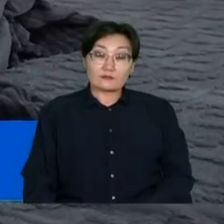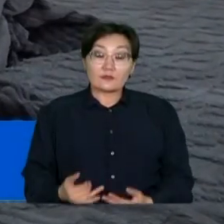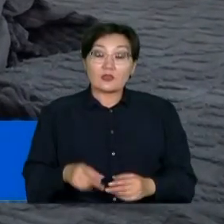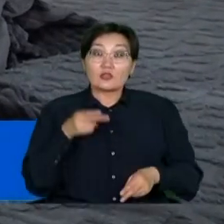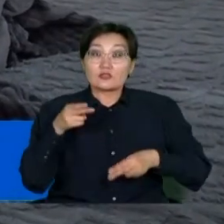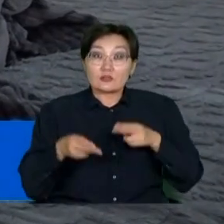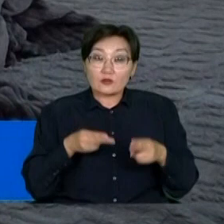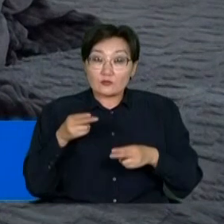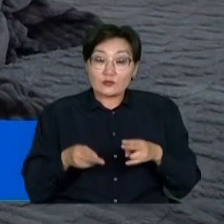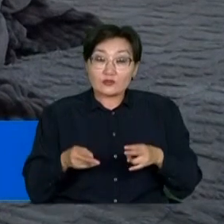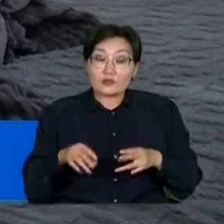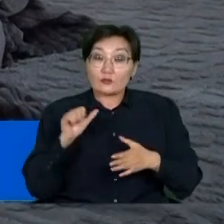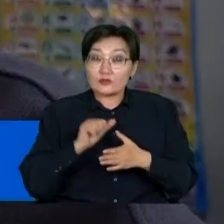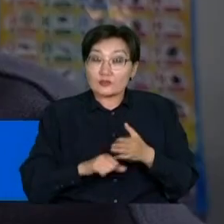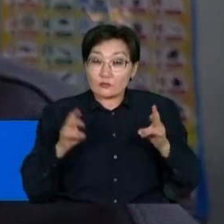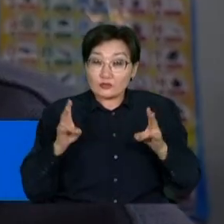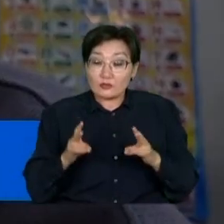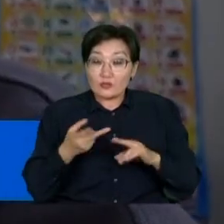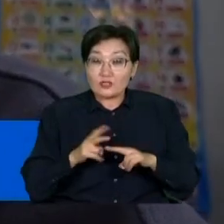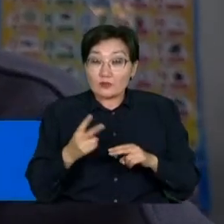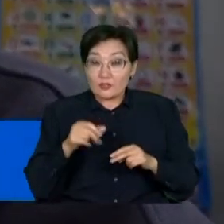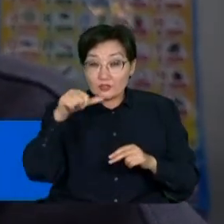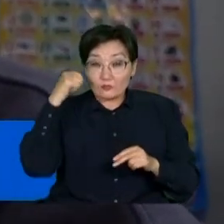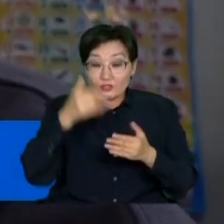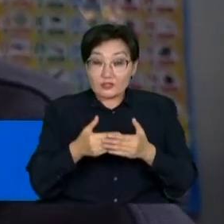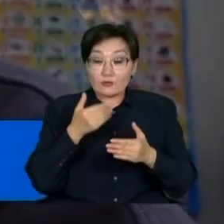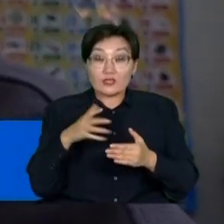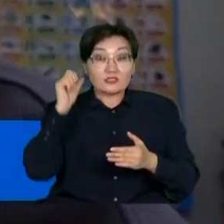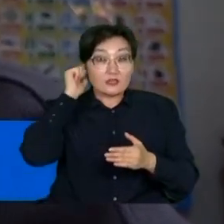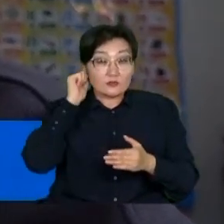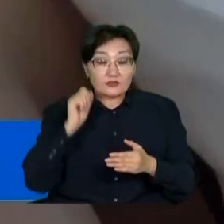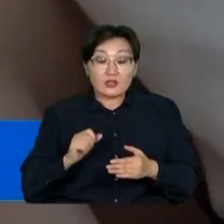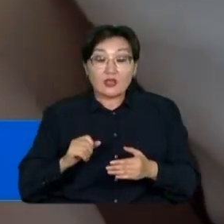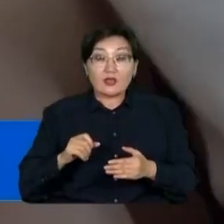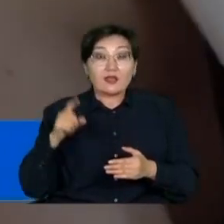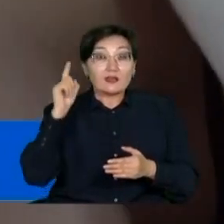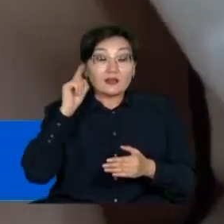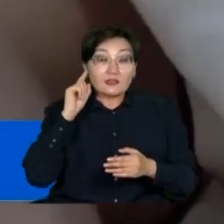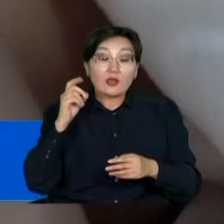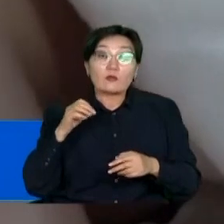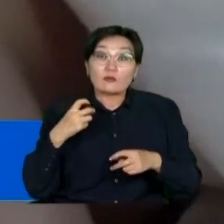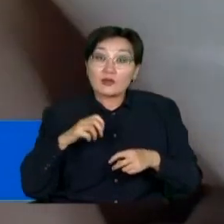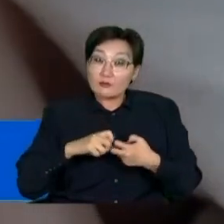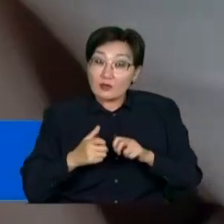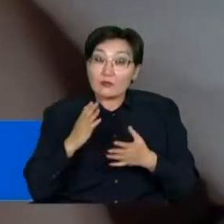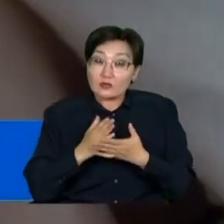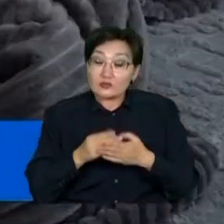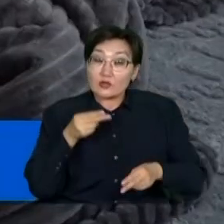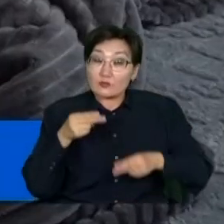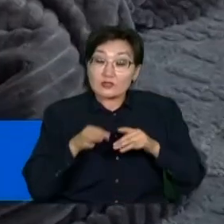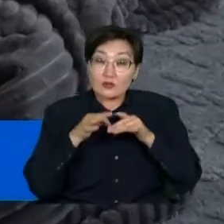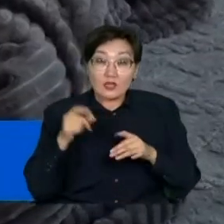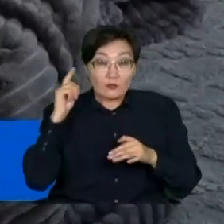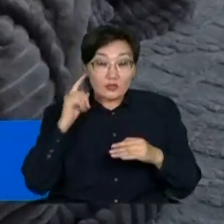Отадан опық жедім деген Ольга Осипова осыдан 2 жыл бұрын 5 жасар баласының құлақ саңлауына операция жасатқан. Туғаннан құлақ